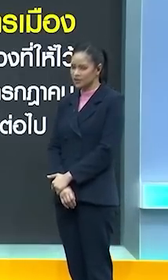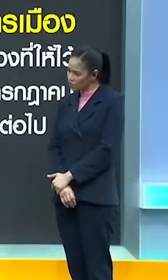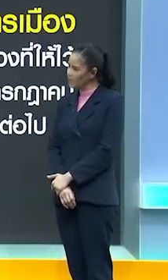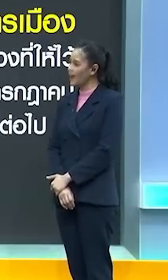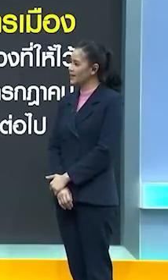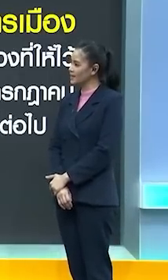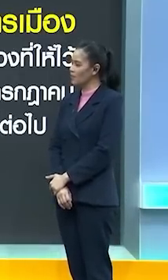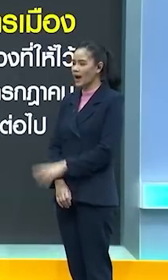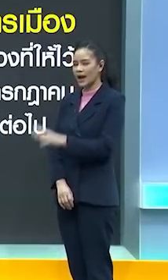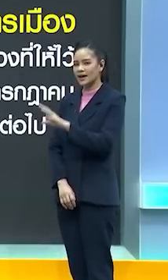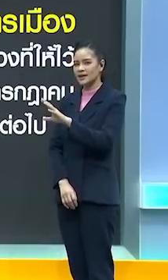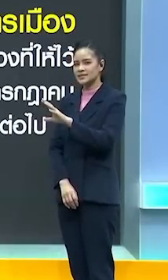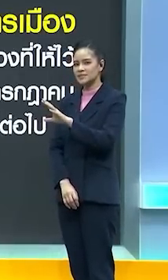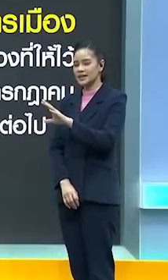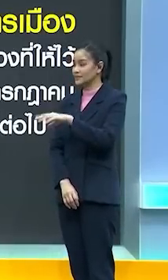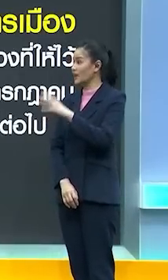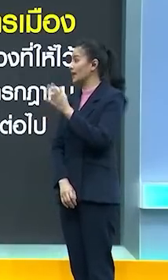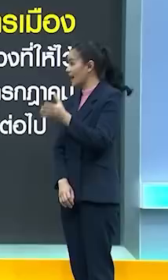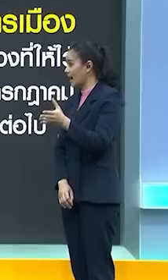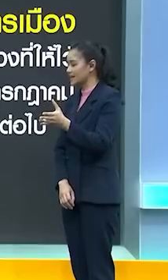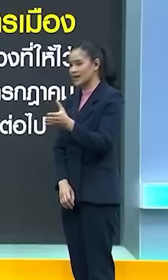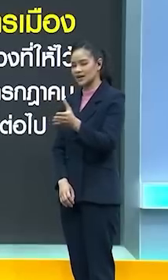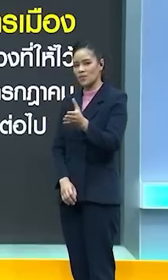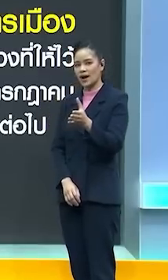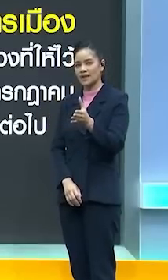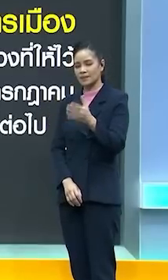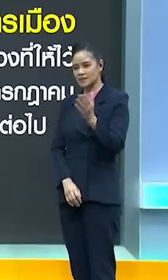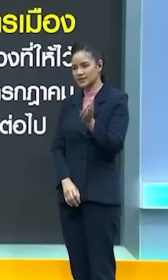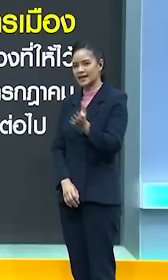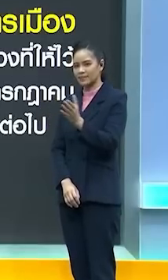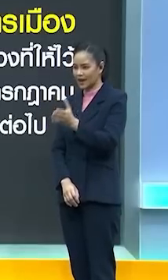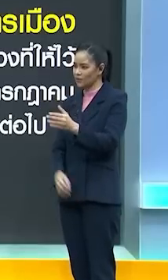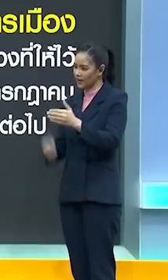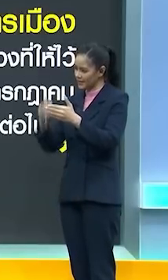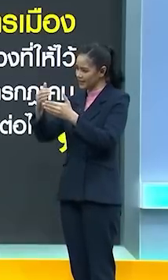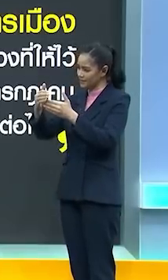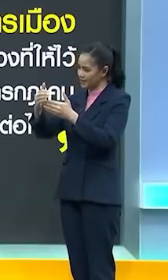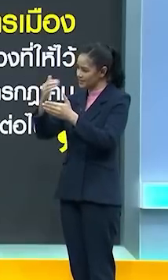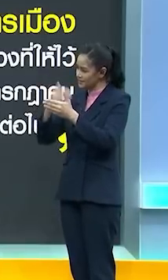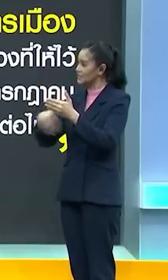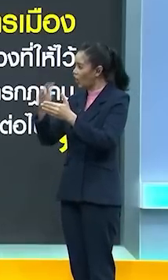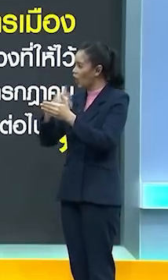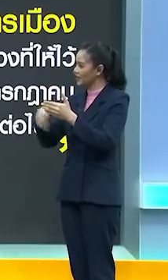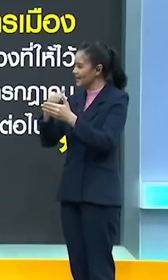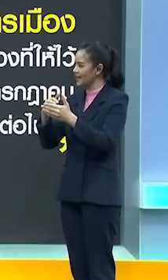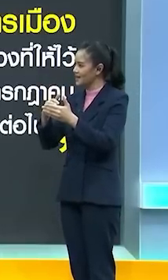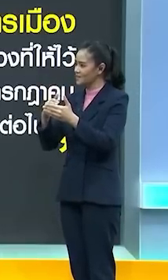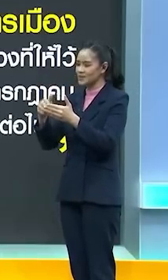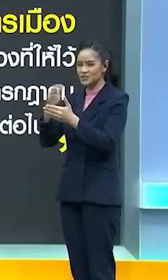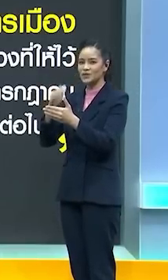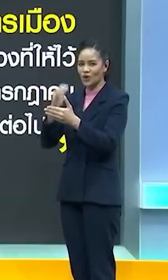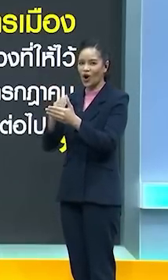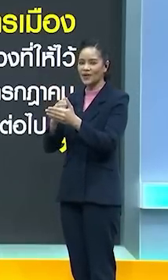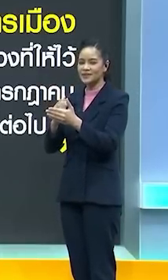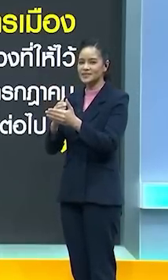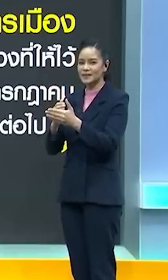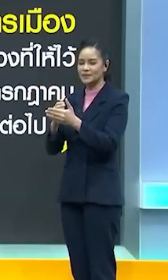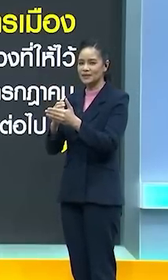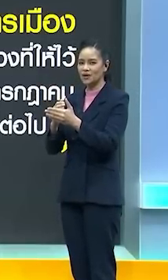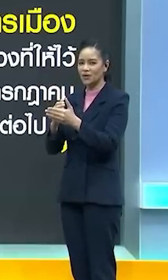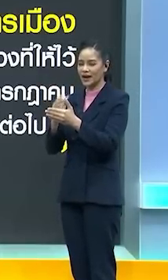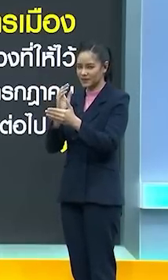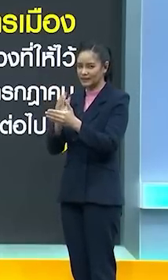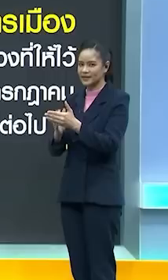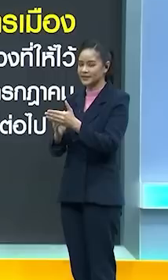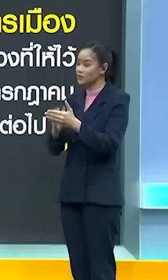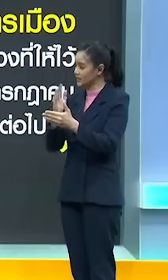ว่ารู้ไหมว่าที่มีการแถลงการณ์ระหว่างพรรคเพื่อไทยกับก้าวไกลได้เห็นไหมใน 4ข้อนั้นน่ะมันจะมีอยู่ข้อนึงที่